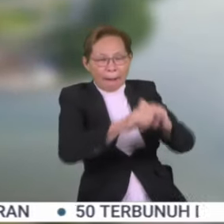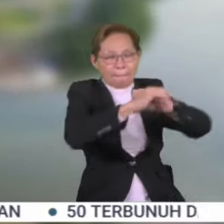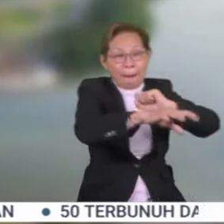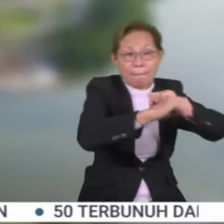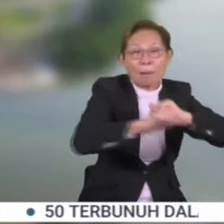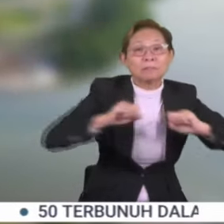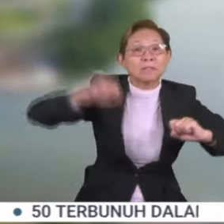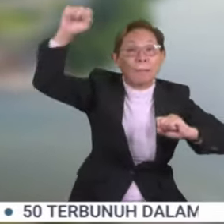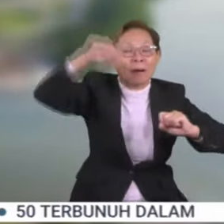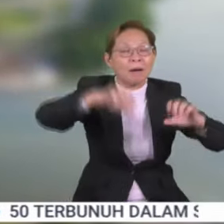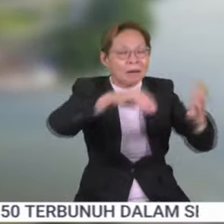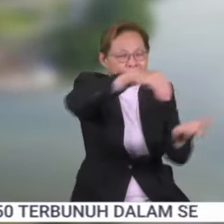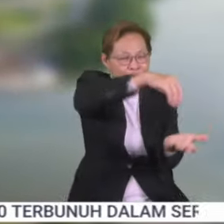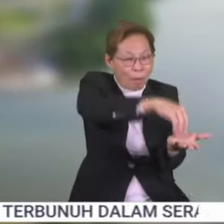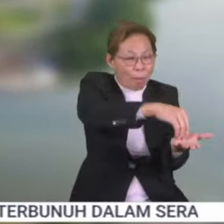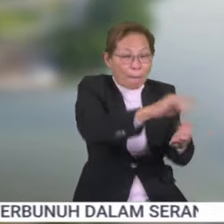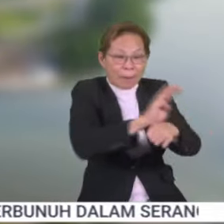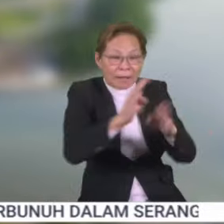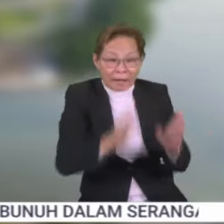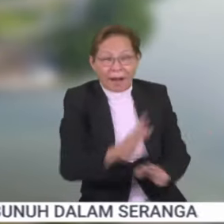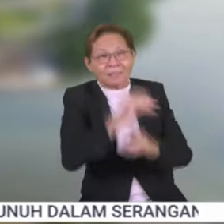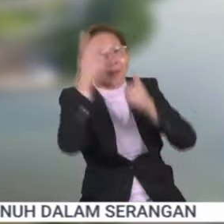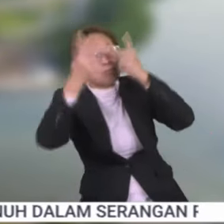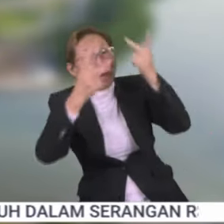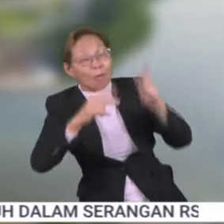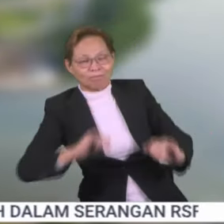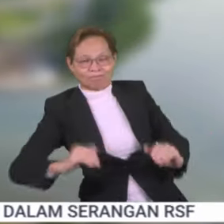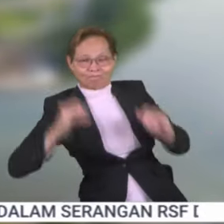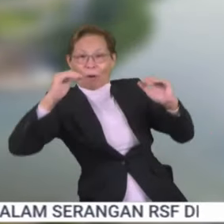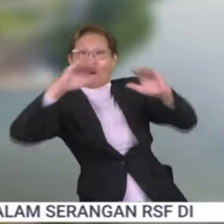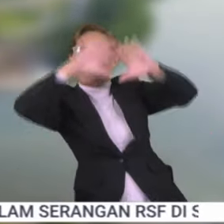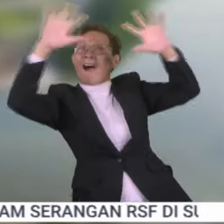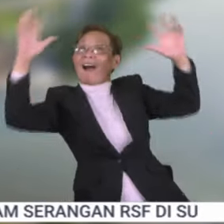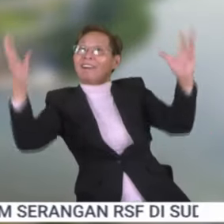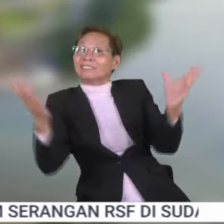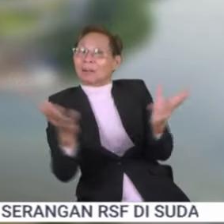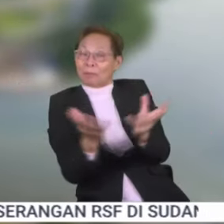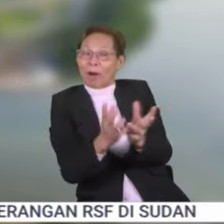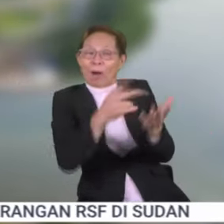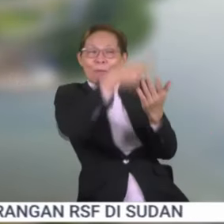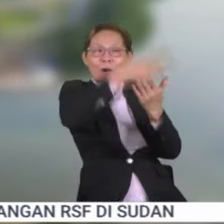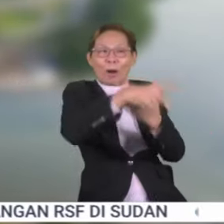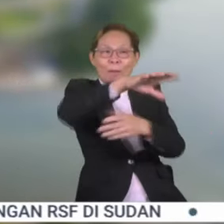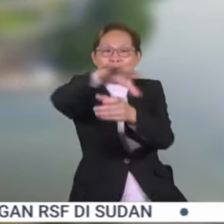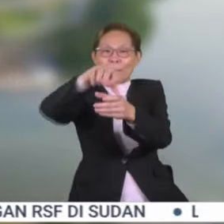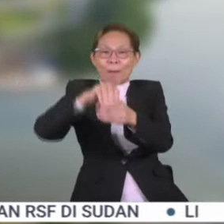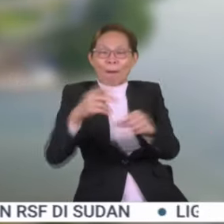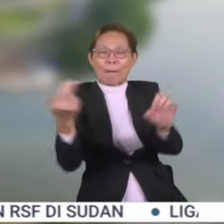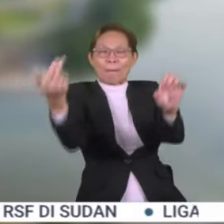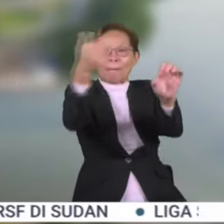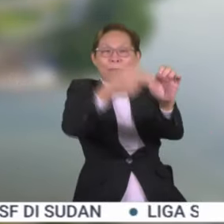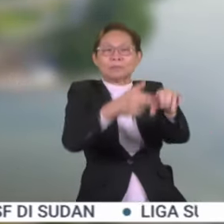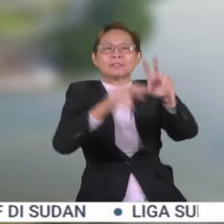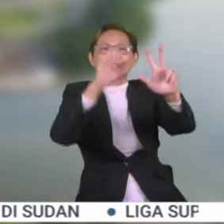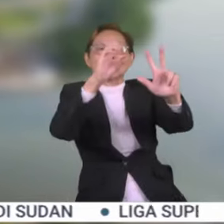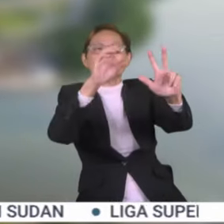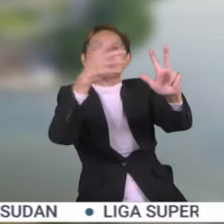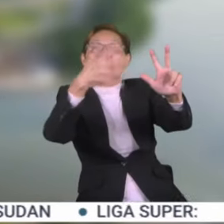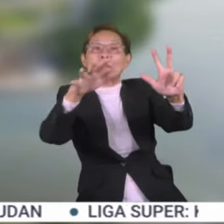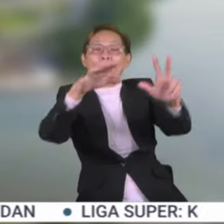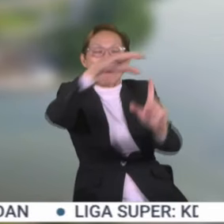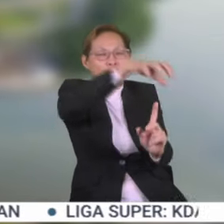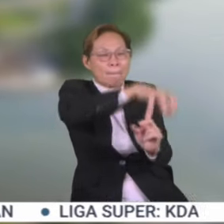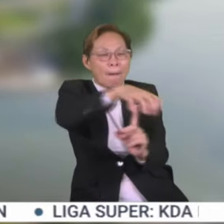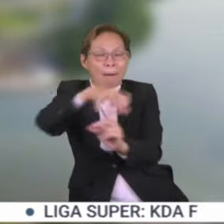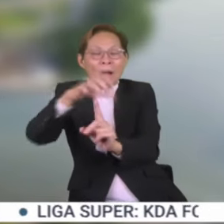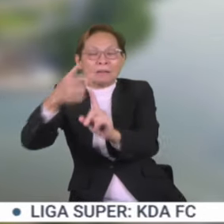Sabah sebagai destinasi perniagaan dan pelancongan bertaraf antarabangsa program melibatkan penyertaan 315